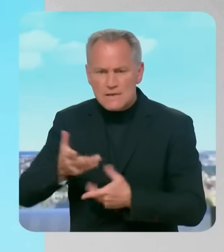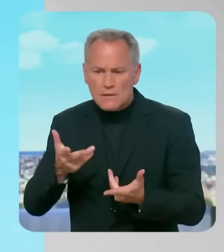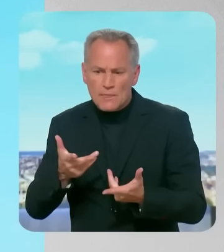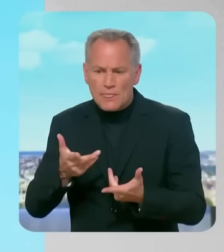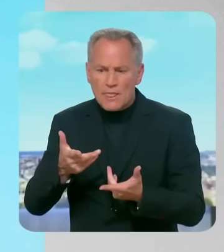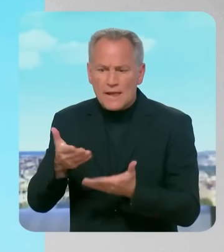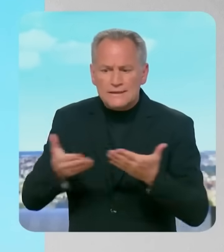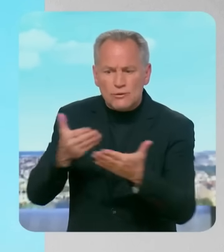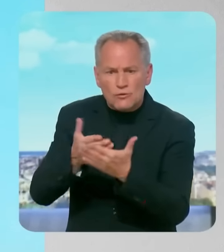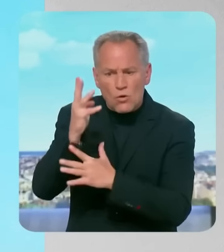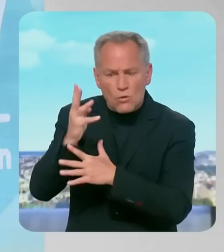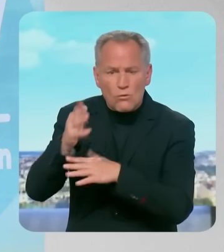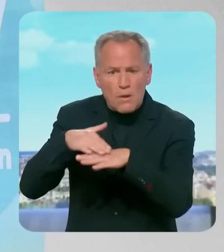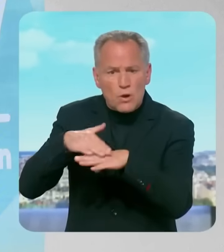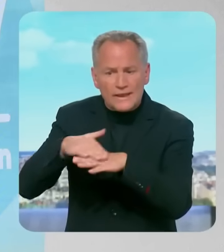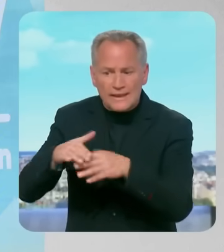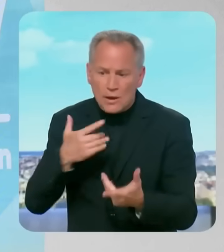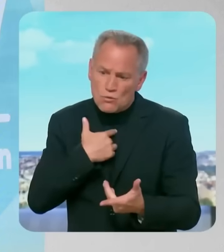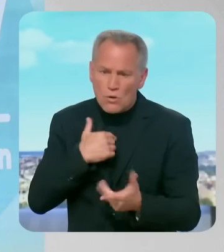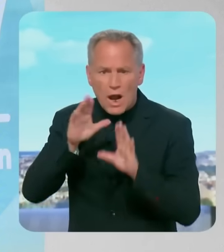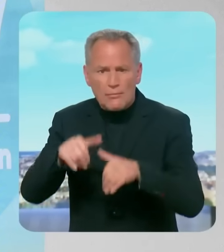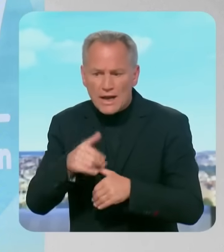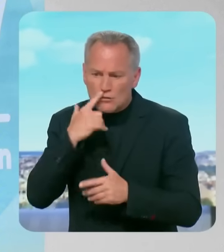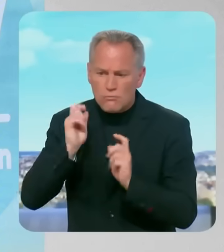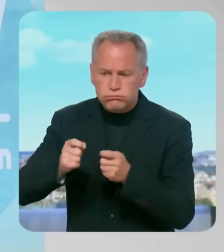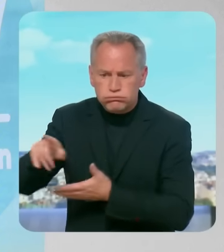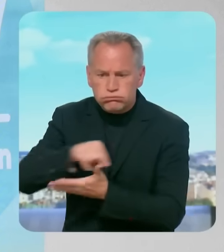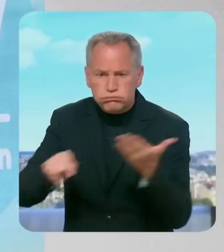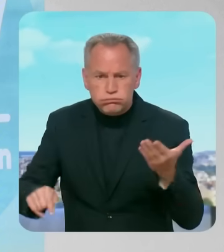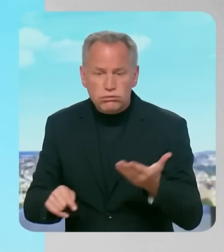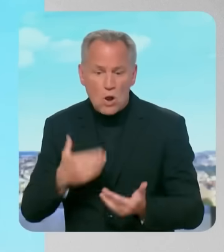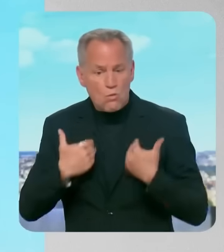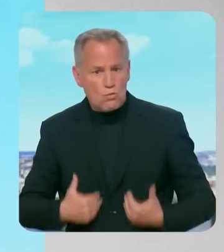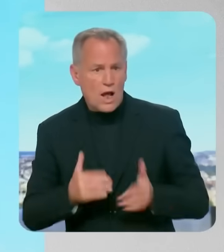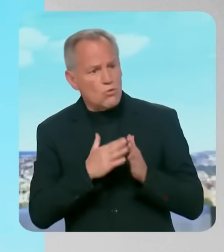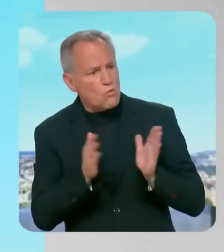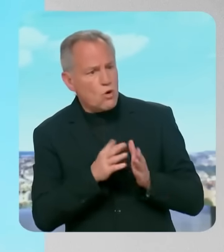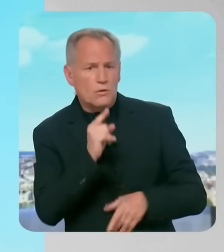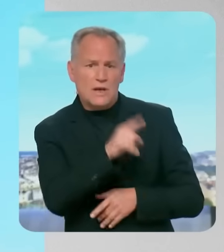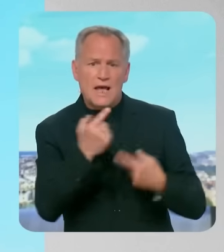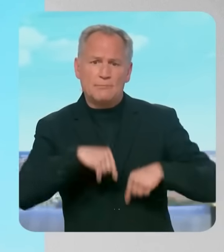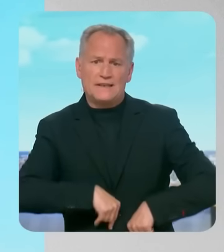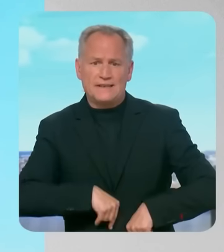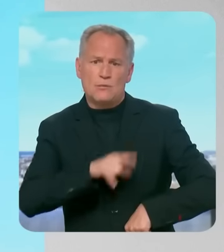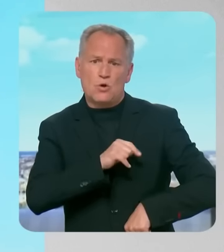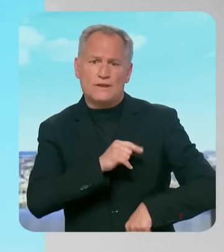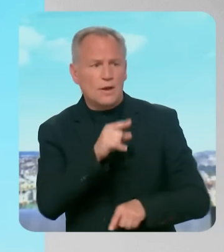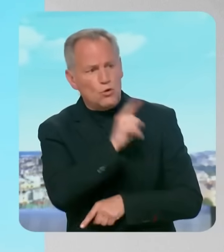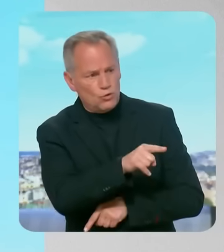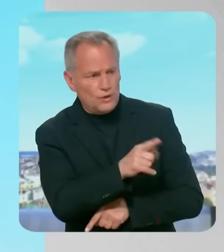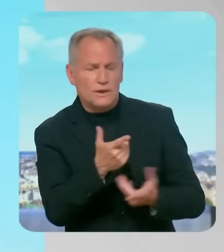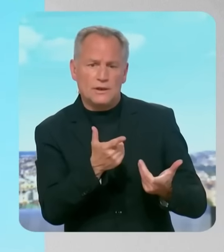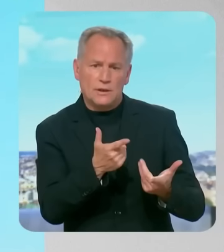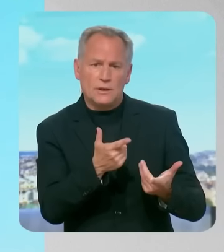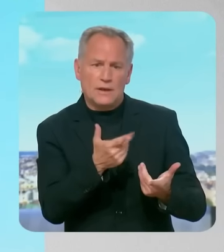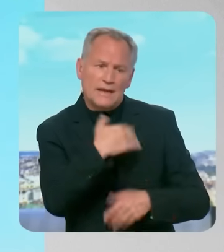politiques pour obtenir leur interdiction? Moi, j'en appelle aujourd'hui à la responsabilité du ministre de l'Intérieur. Si le préfet a pris cette décision,